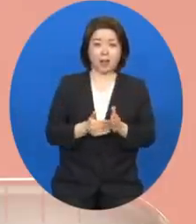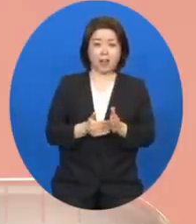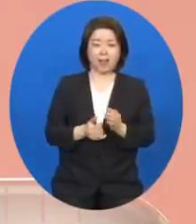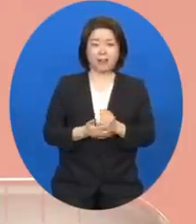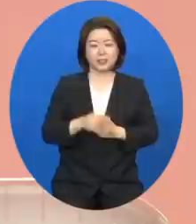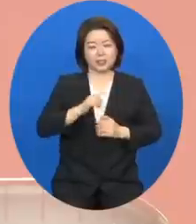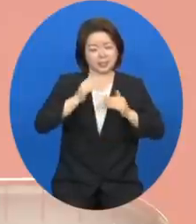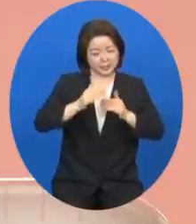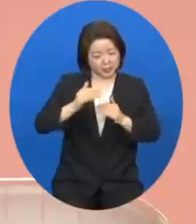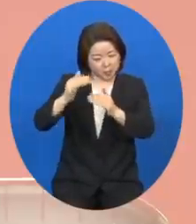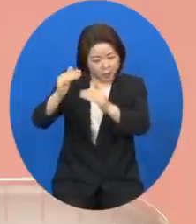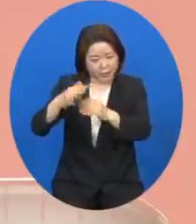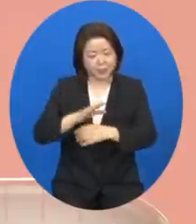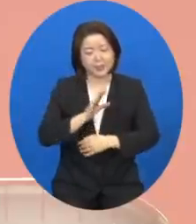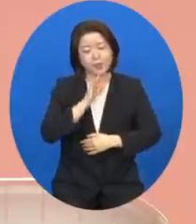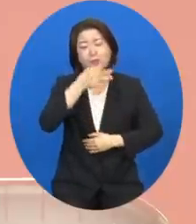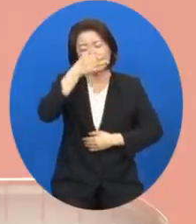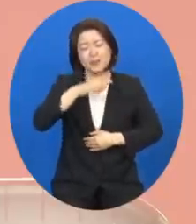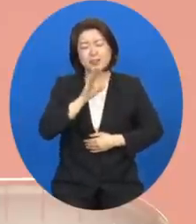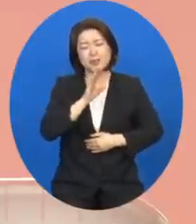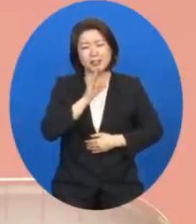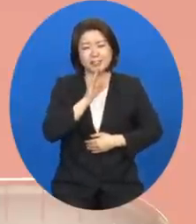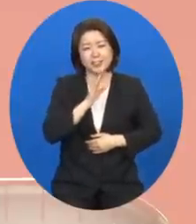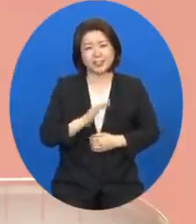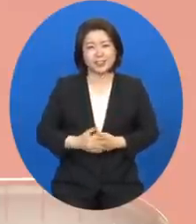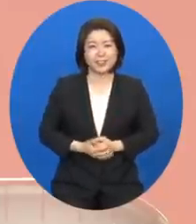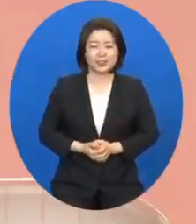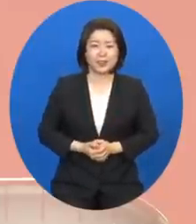그 과정은 정말 힘들더라고요.